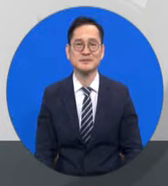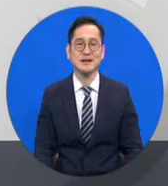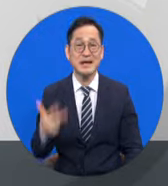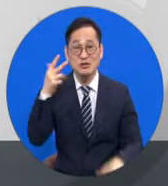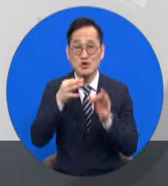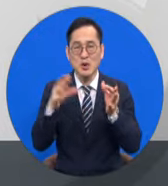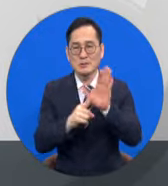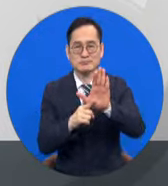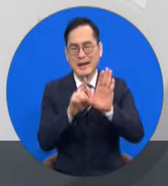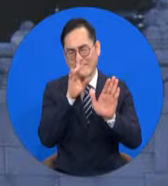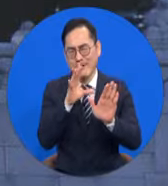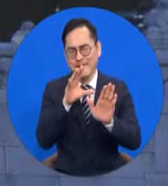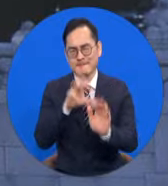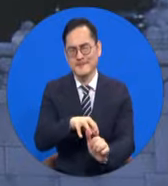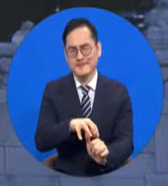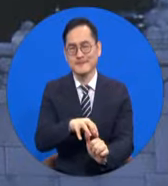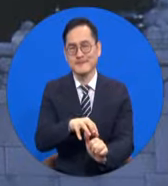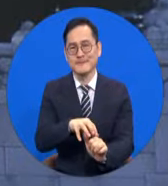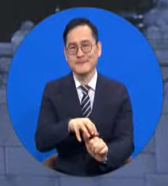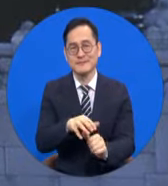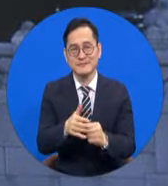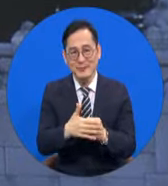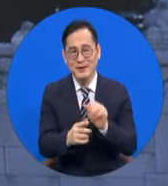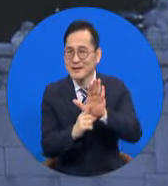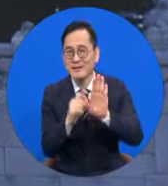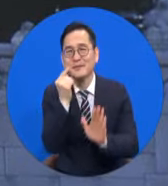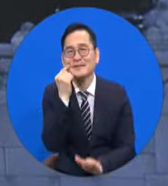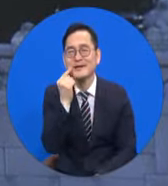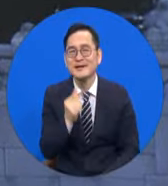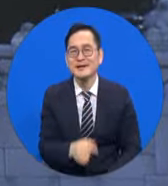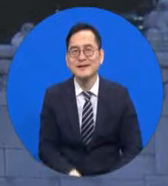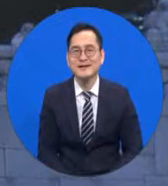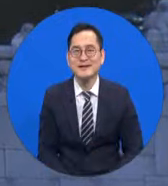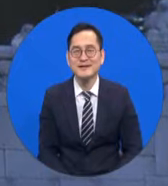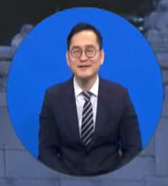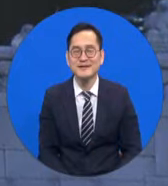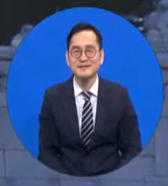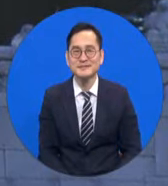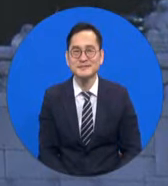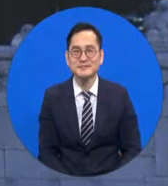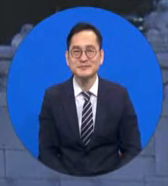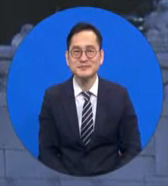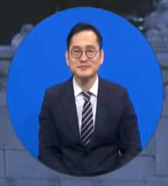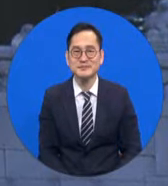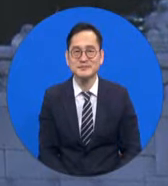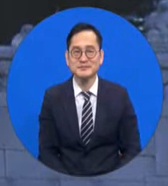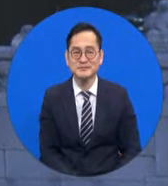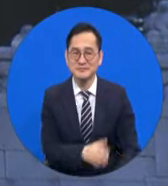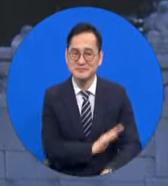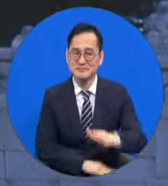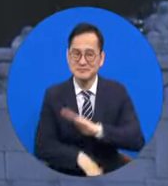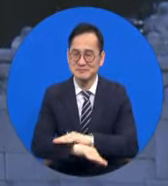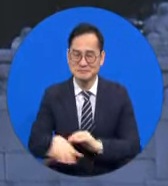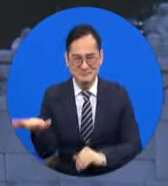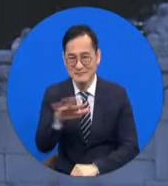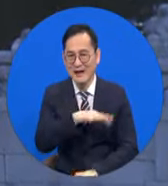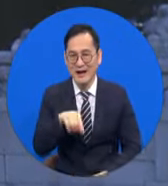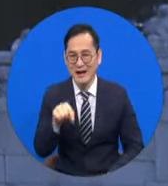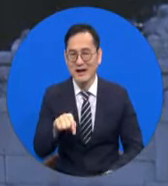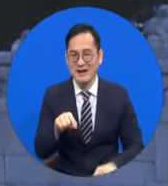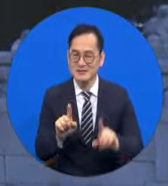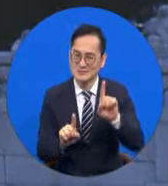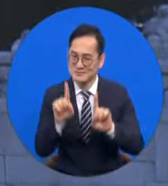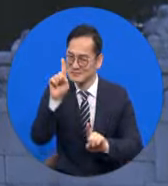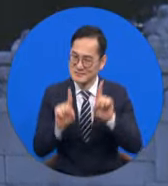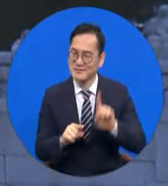좋겠어요. 하지만 아쉽게도 볼 수 없습니다. 그런데 양당은 알고 있지 않을까요? 자, 양당